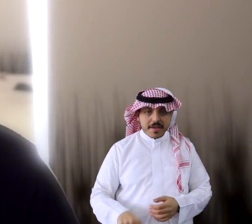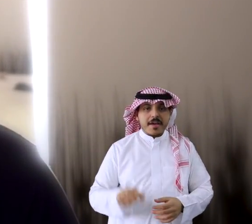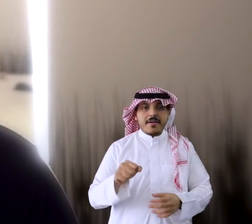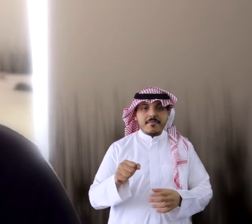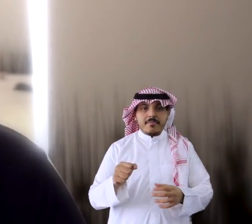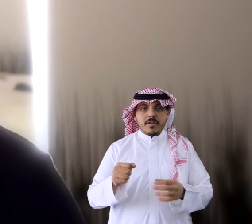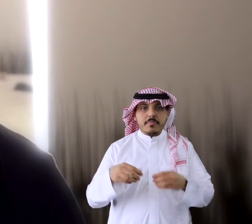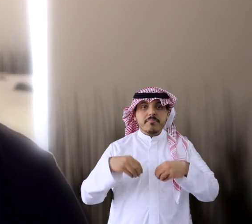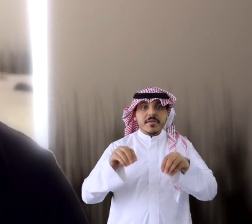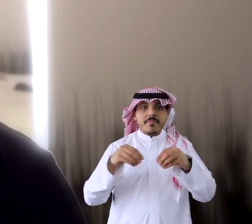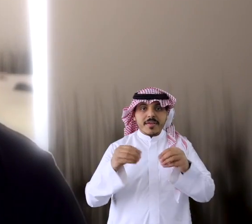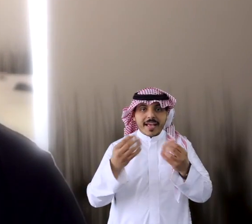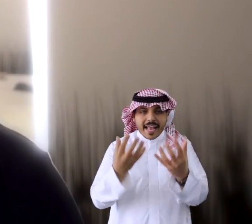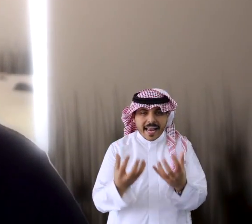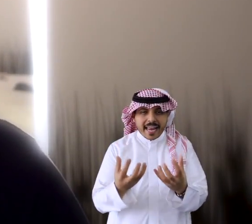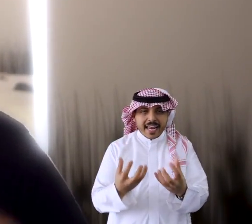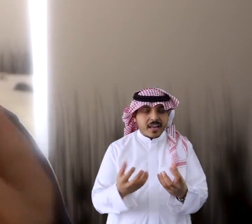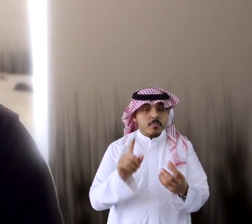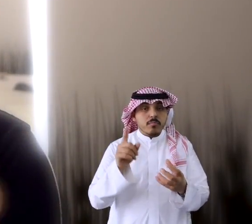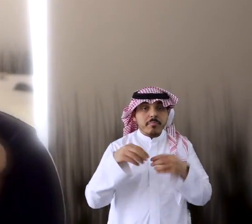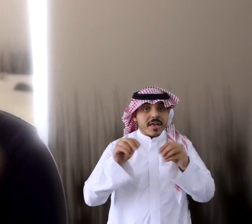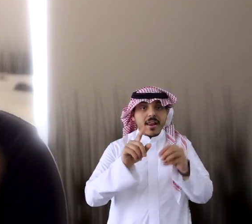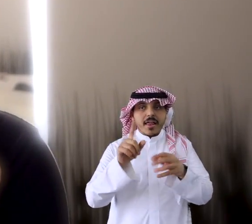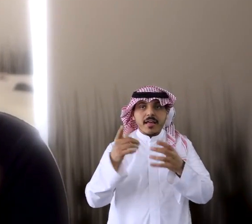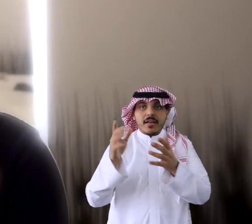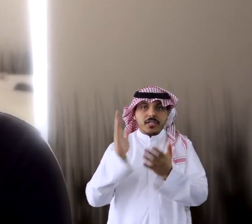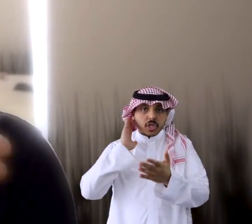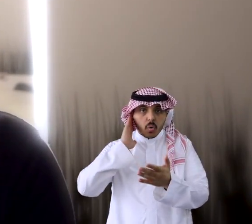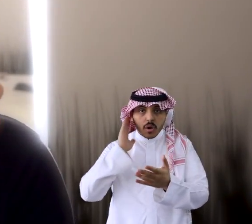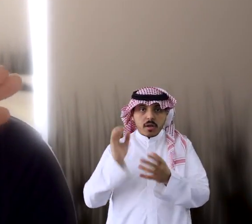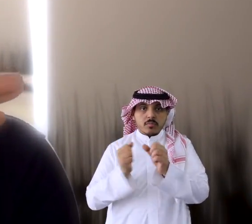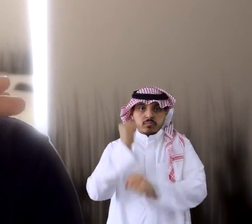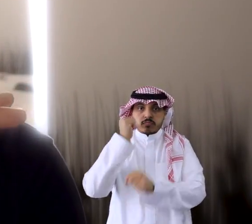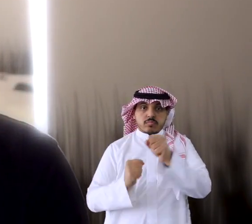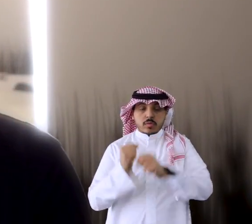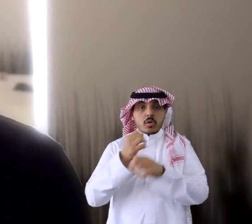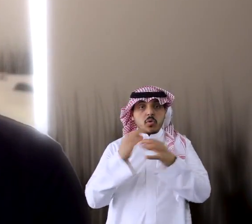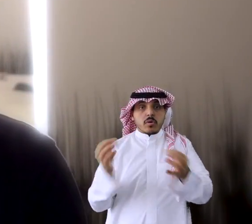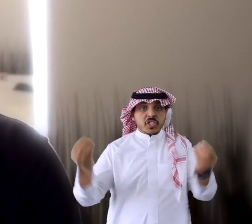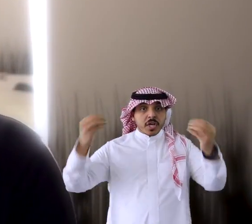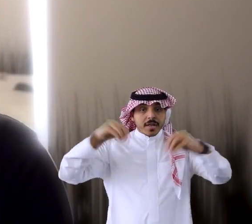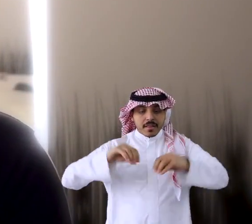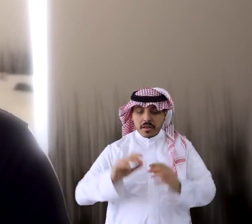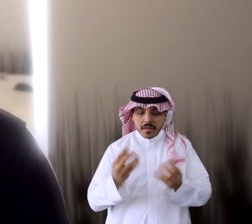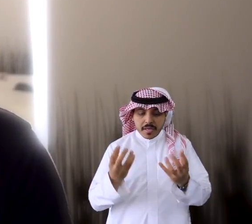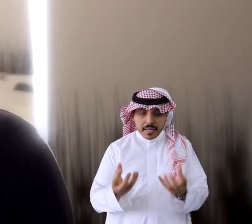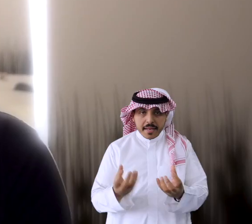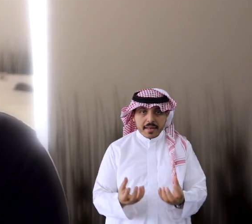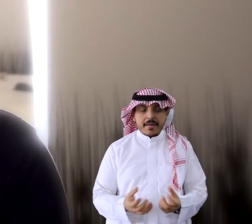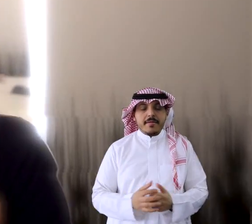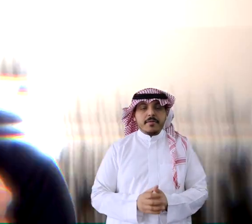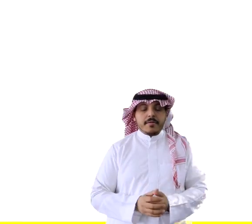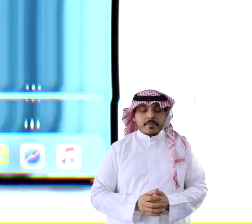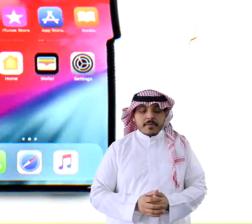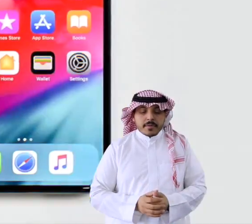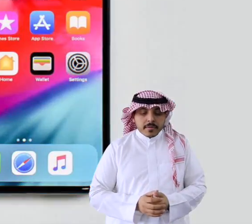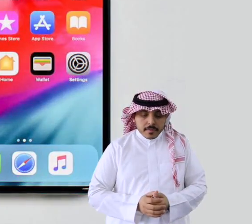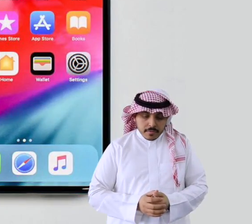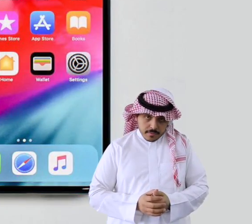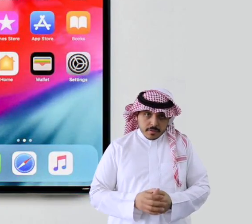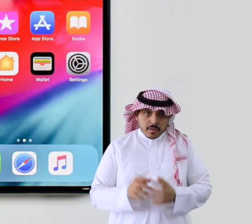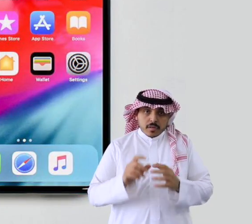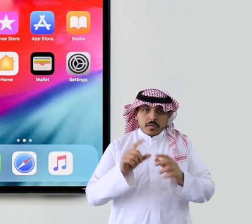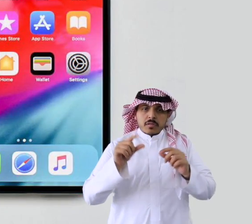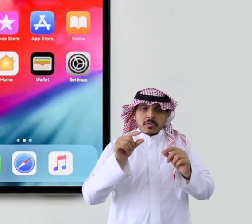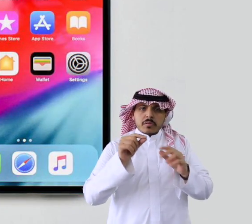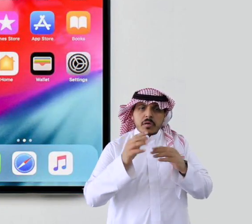بيقللوا الإنتاجية. ليش يقللوا الإنتاجية؟ أول شيء السوق قاعد يتشبع، وهذا قاعد يصير مع كل صناع نفس الأجهزة. الشيء الثاني ما جابوا التقنيات